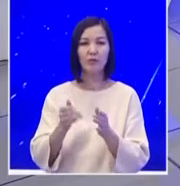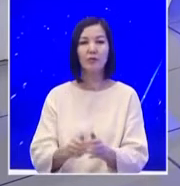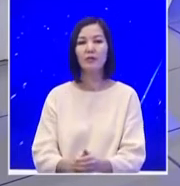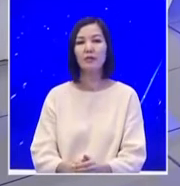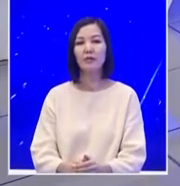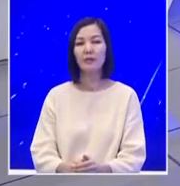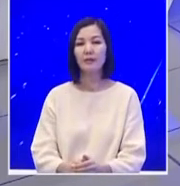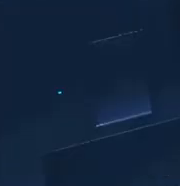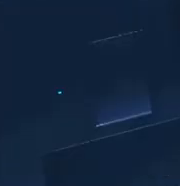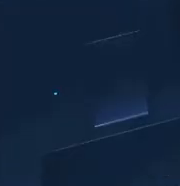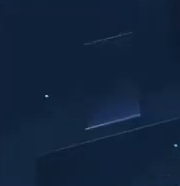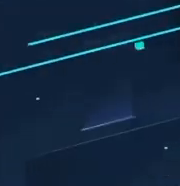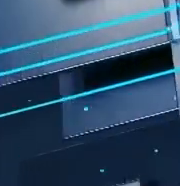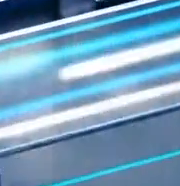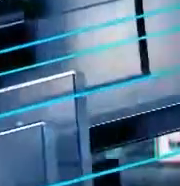аңдатпа.